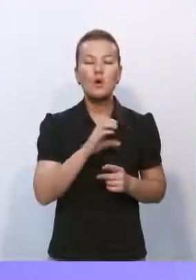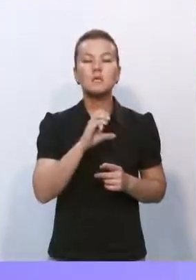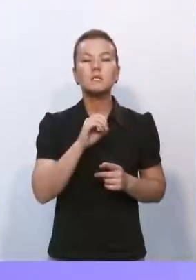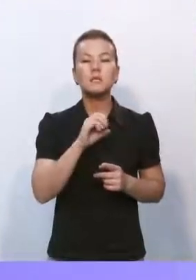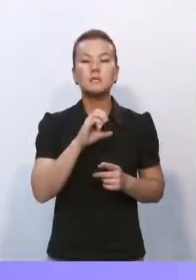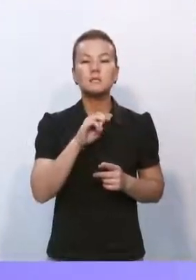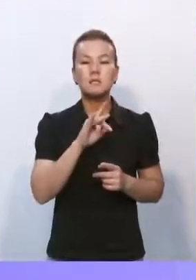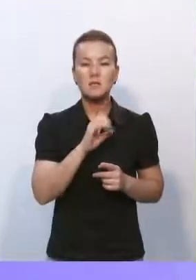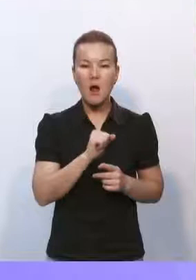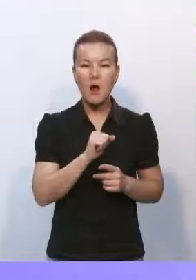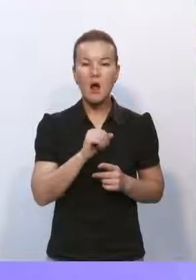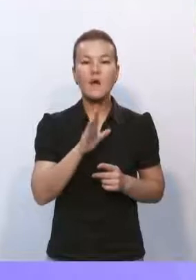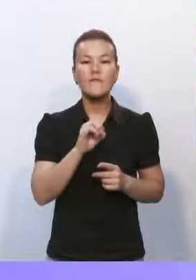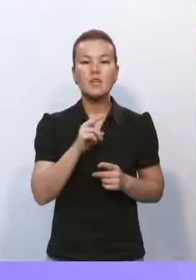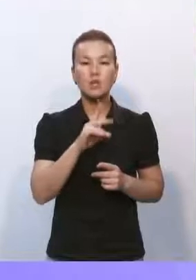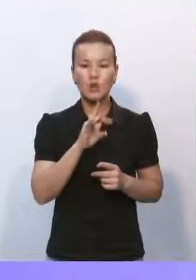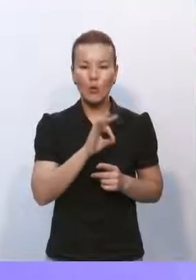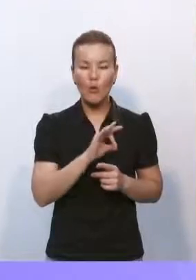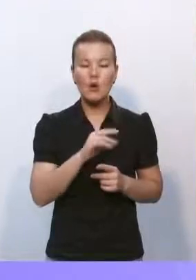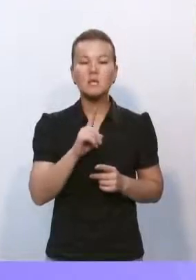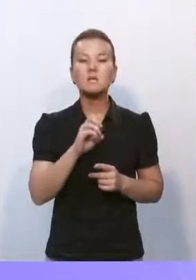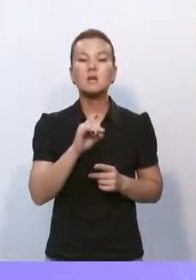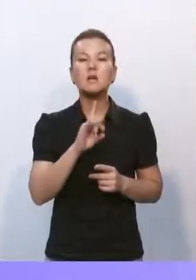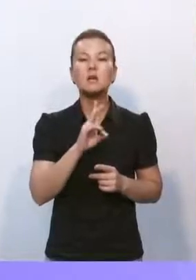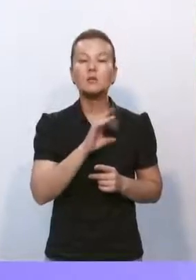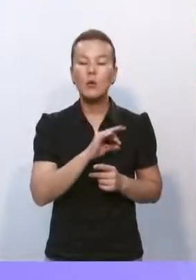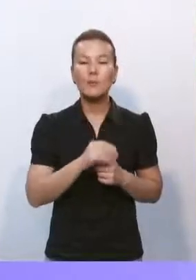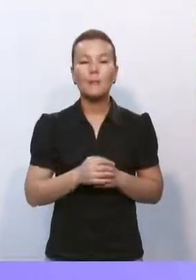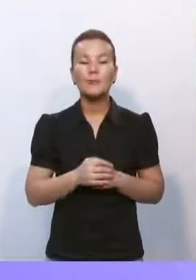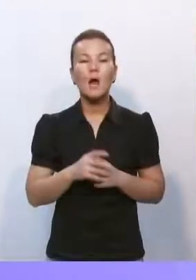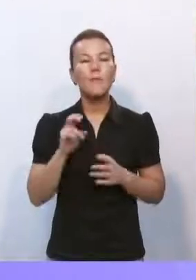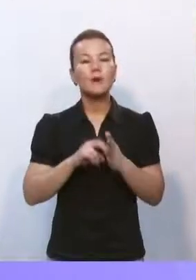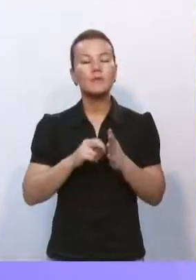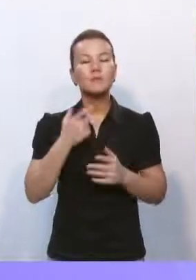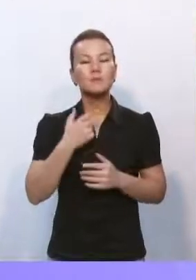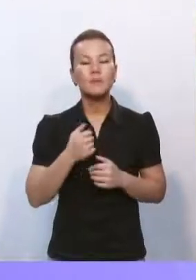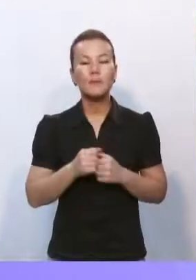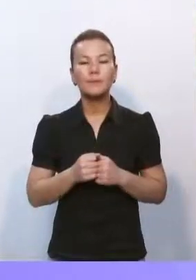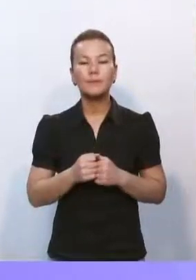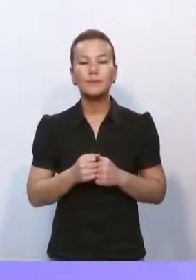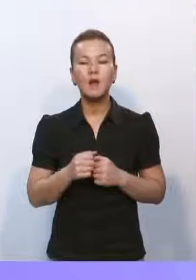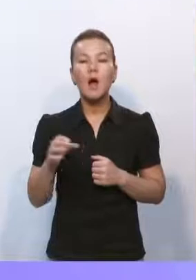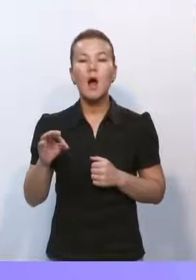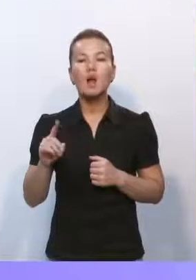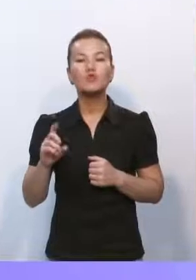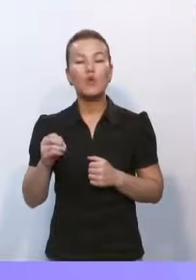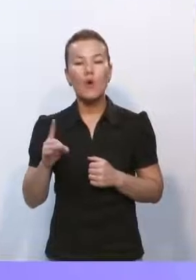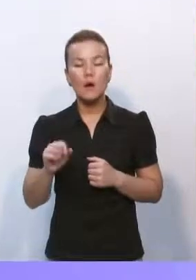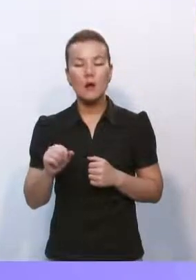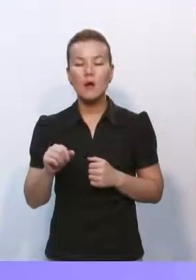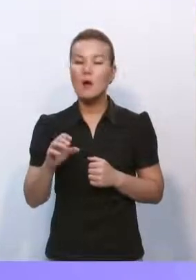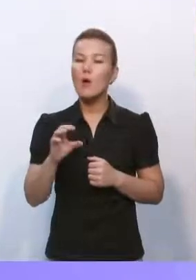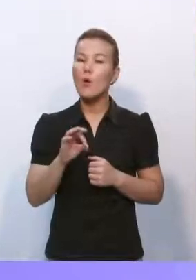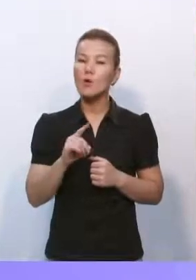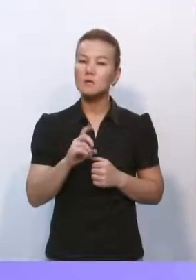сестра, ведро, зерно. Проверьте себя. Озера,